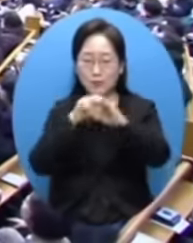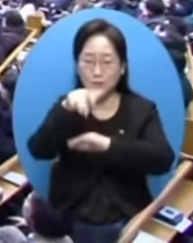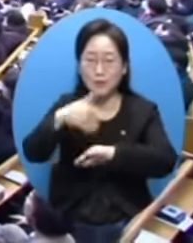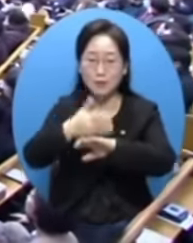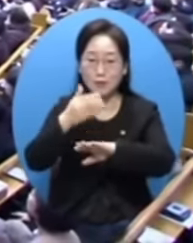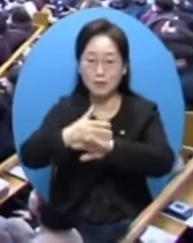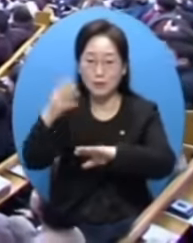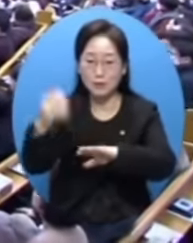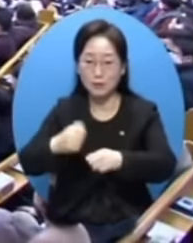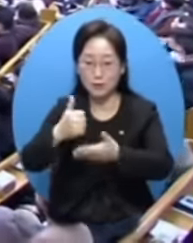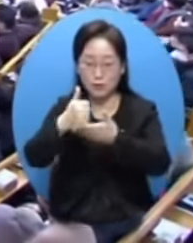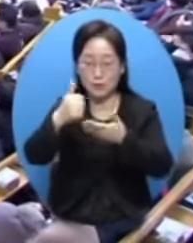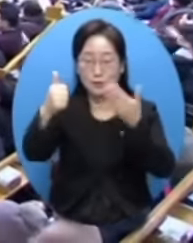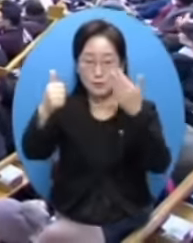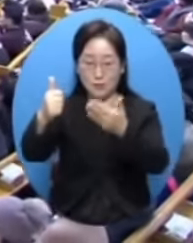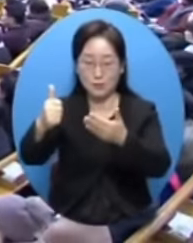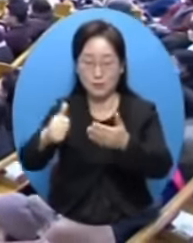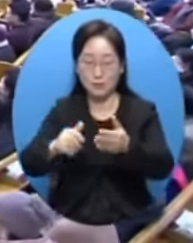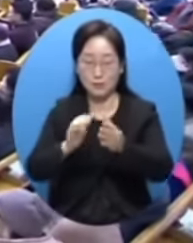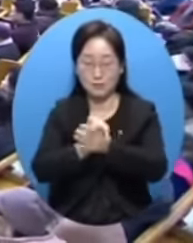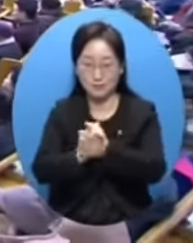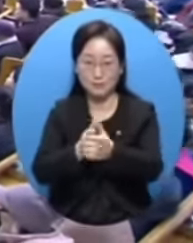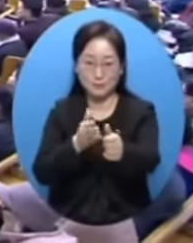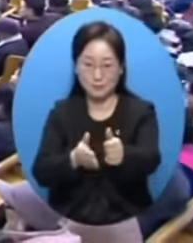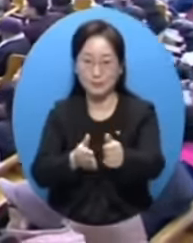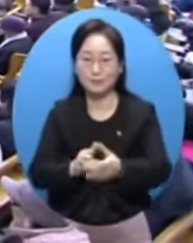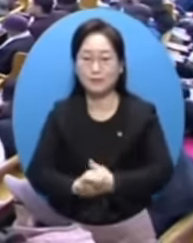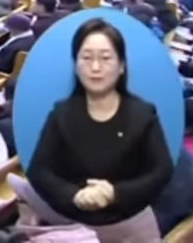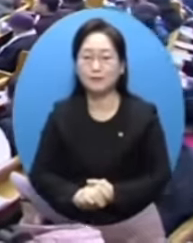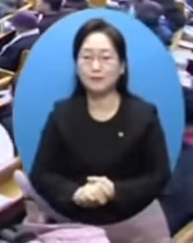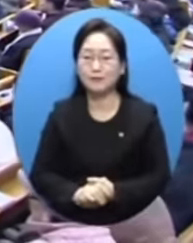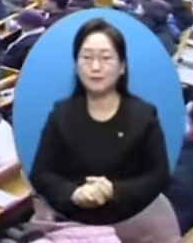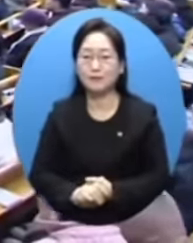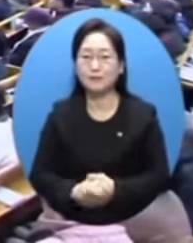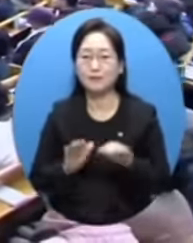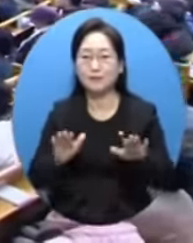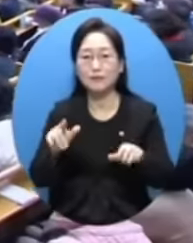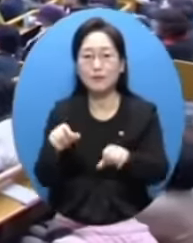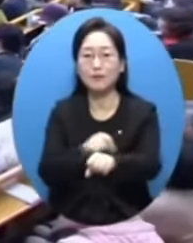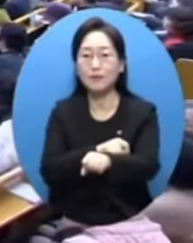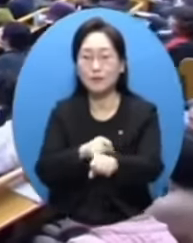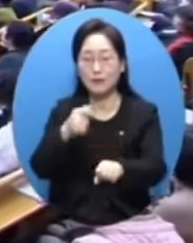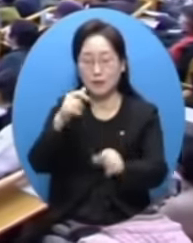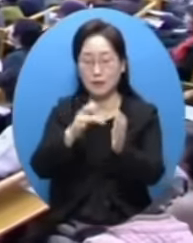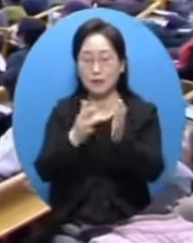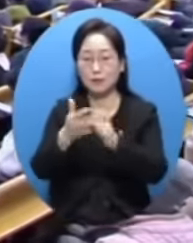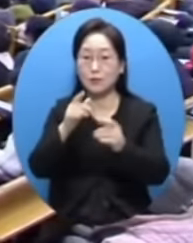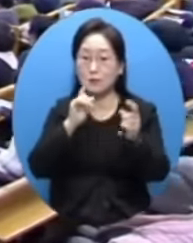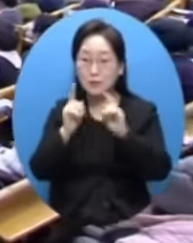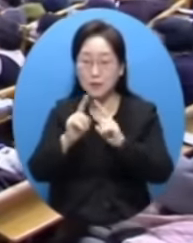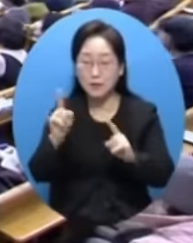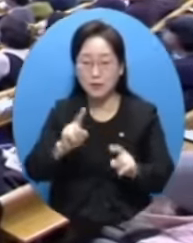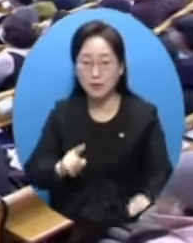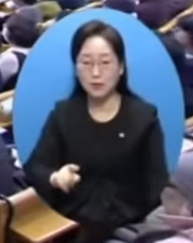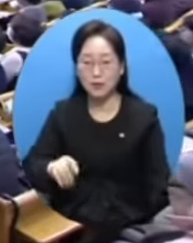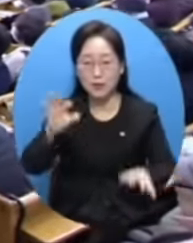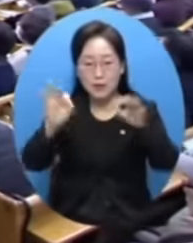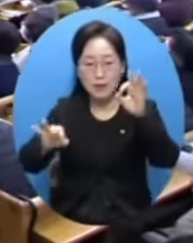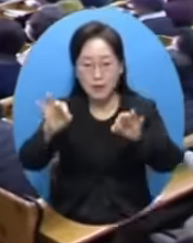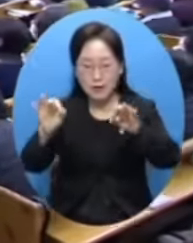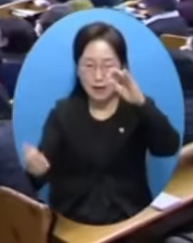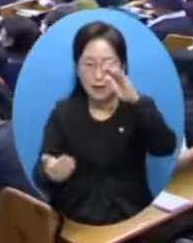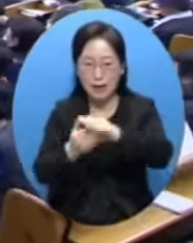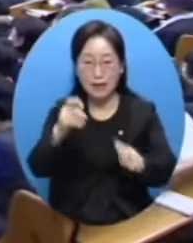나가는 우리 모두가 되기를 간절히 소원합니다 아 오늘 특별히 예수님께서 말씀하신 달트로 함께